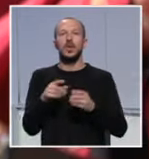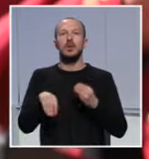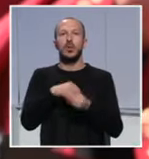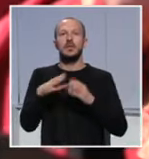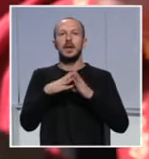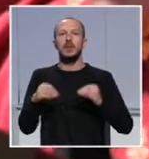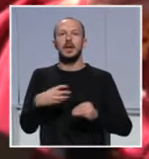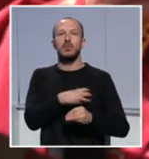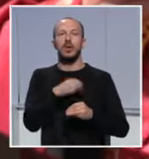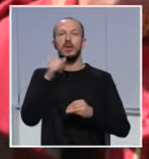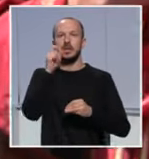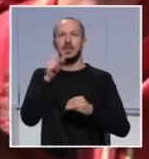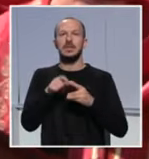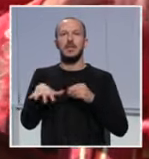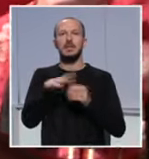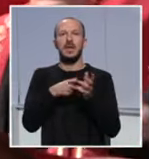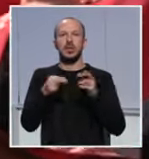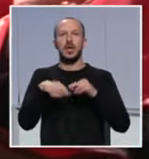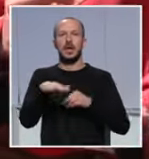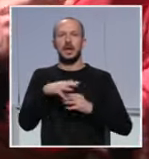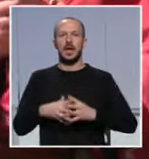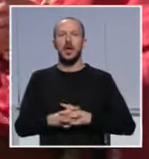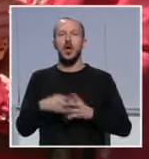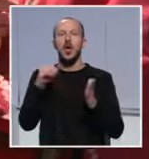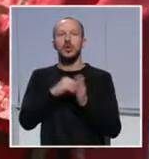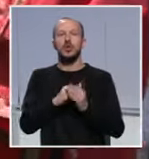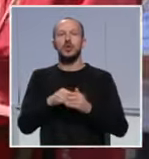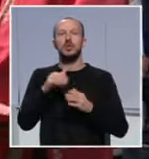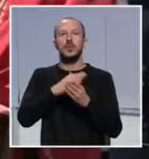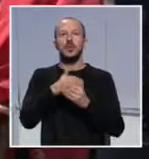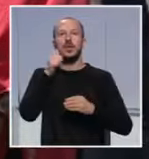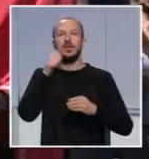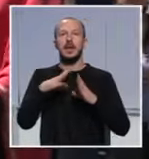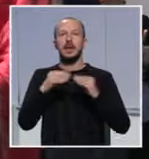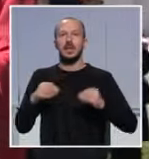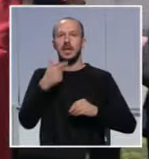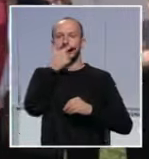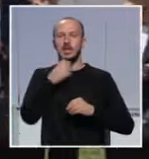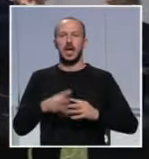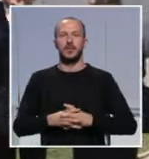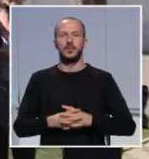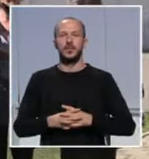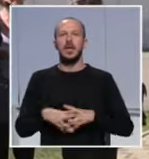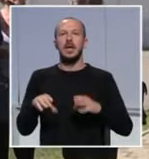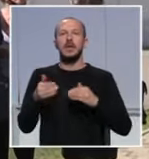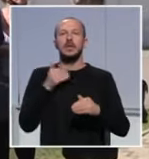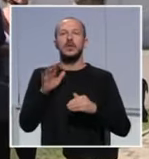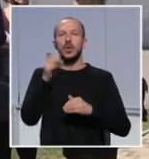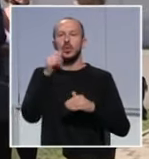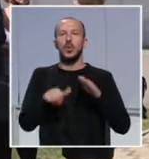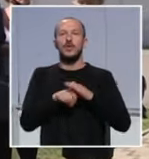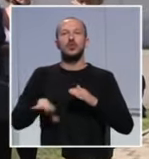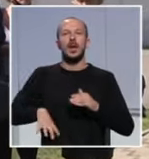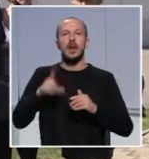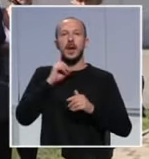porodice nestalih boraca i civila Semberjsko-Majevičke regije obilježili su Međunarodni dan nestalih lica. Iza ovih ljudi, uglavnom